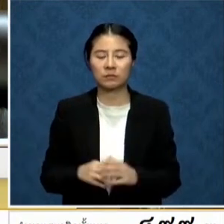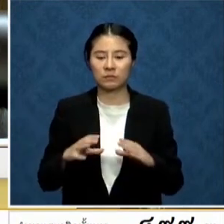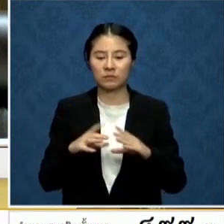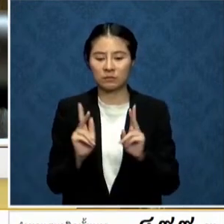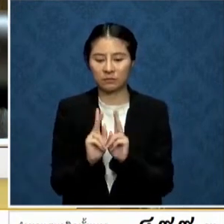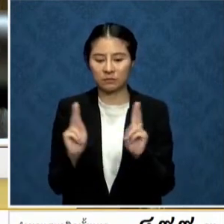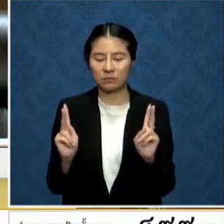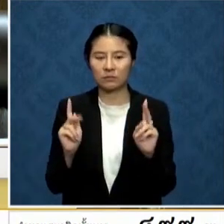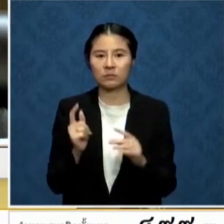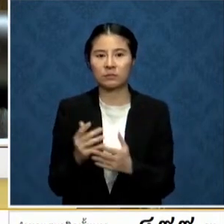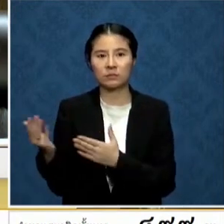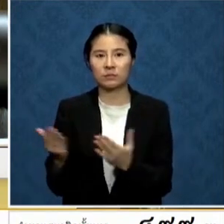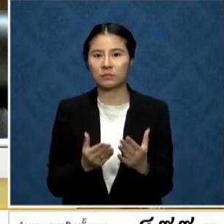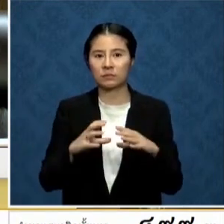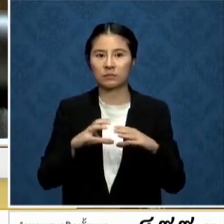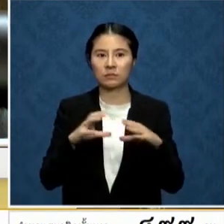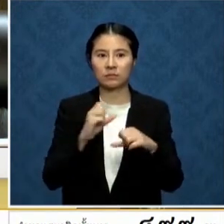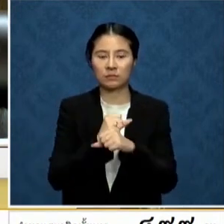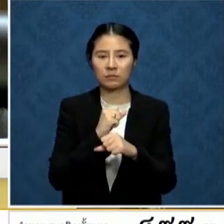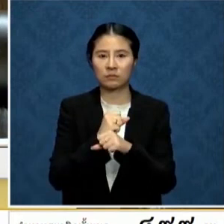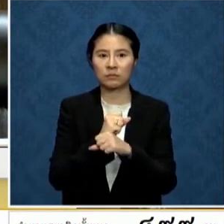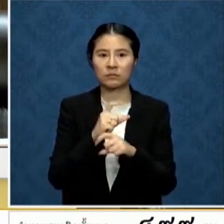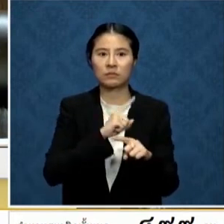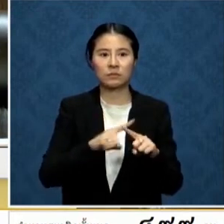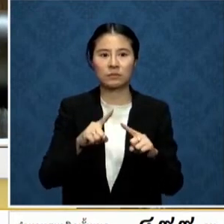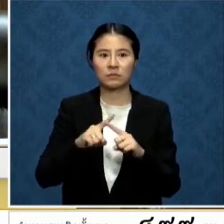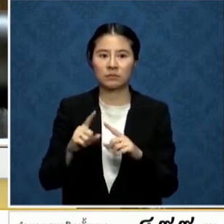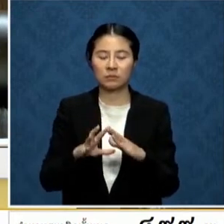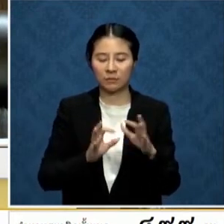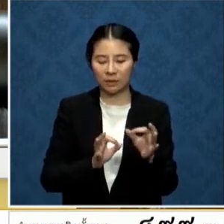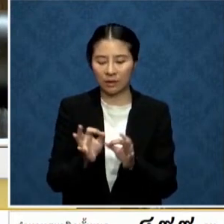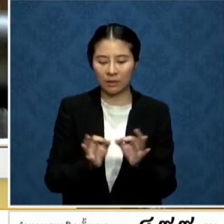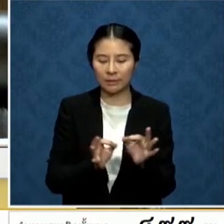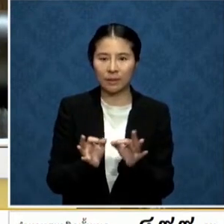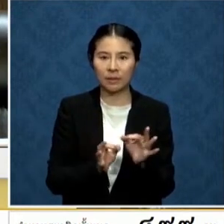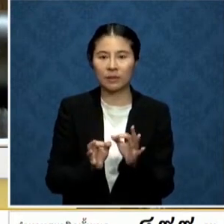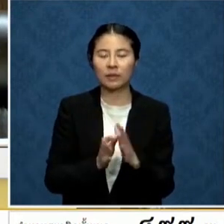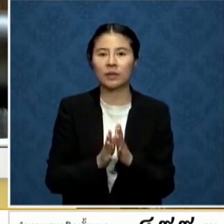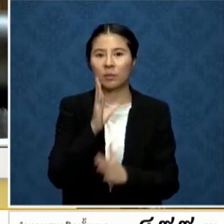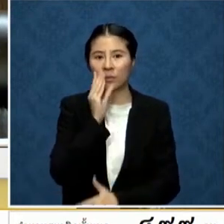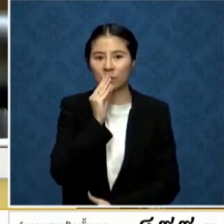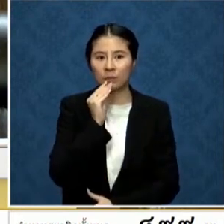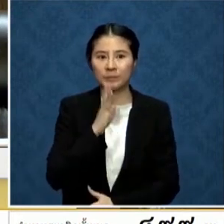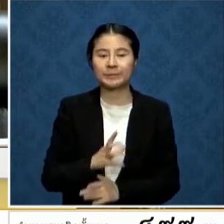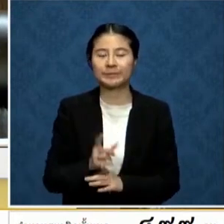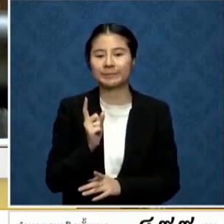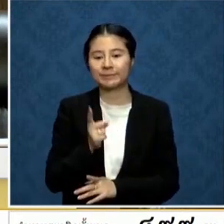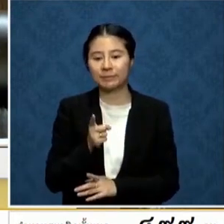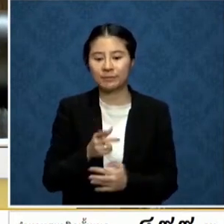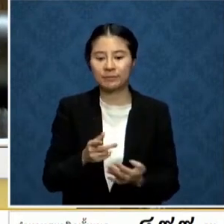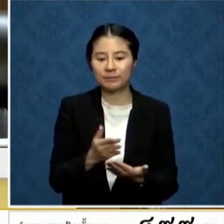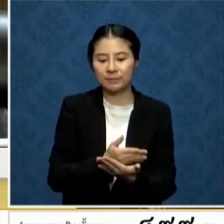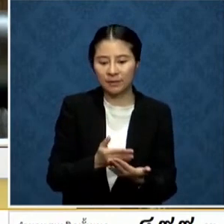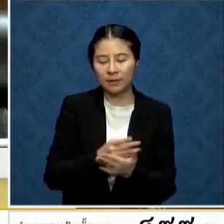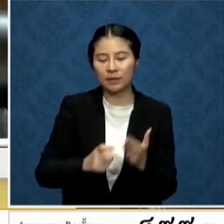ก็ต้องเชิญหน่วยงานที่มีข้อพิพาทย์กันมาชี้แจงหาข้อเท็จจริงถ้าเกิดมีการ